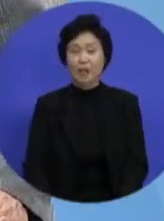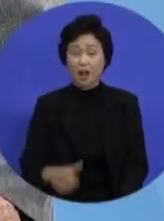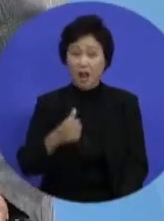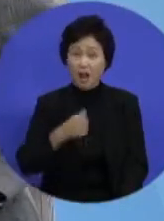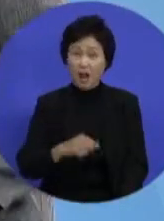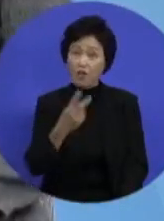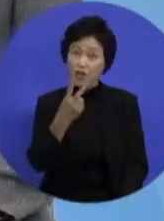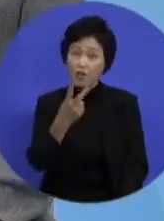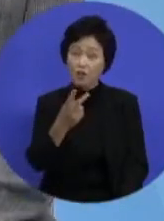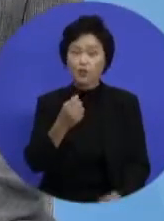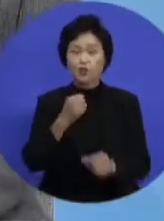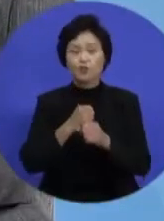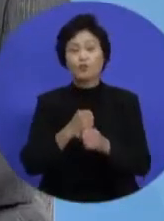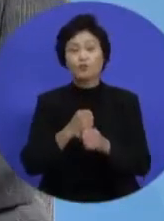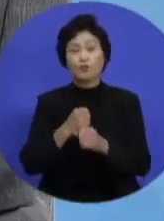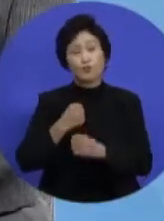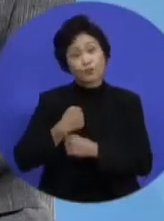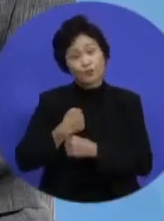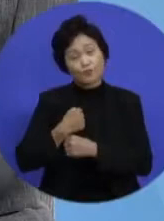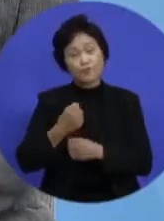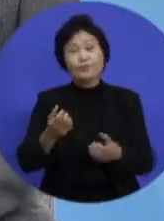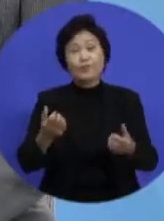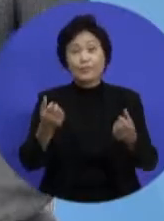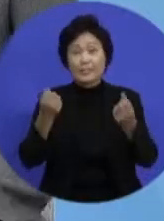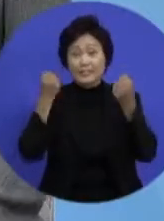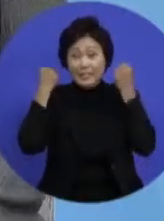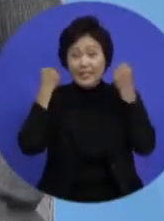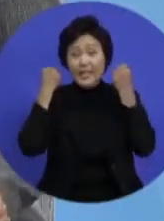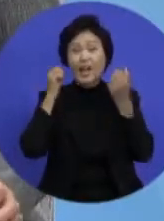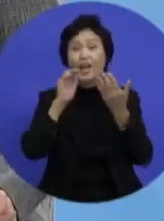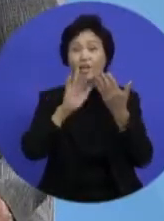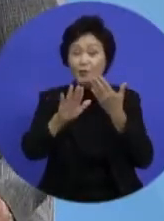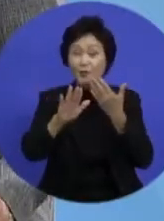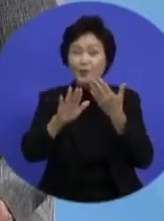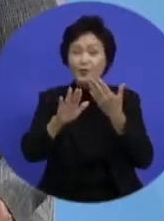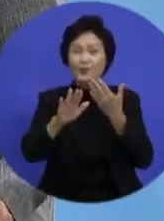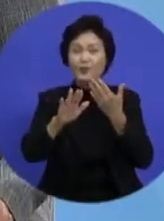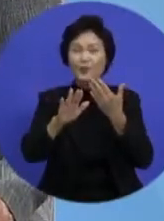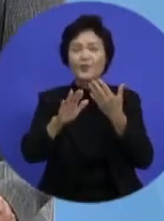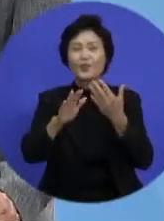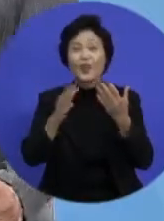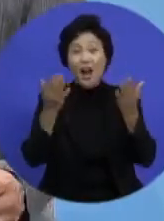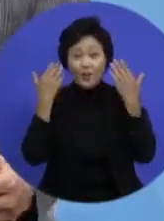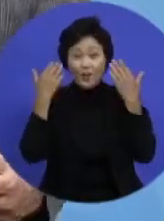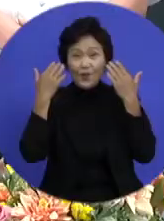군에 제대하면서 가을 학기부터 선생님으로 오는 거예요? 선생님? 네.